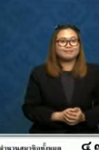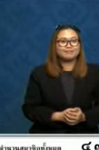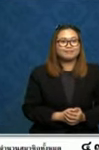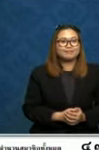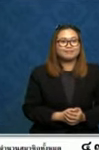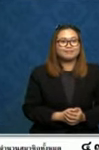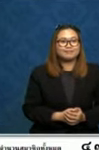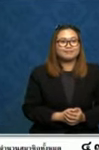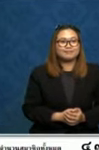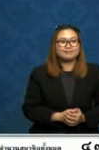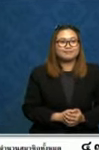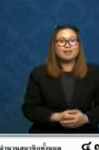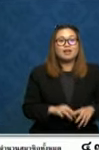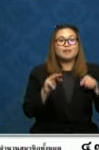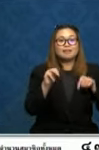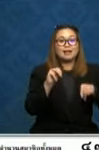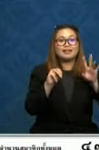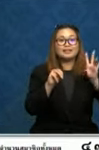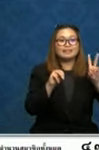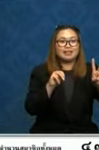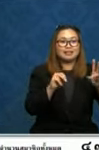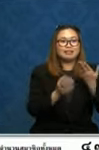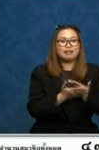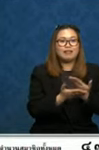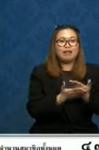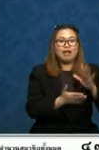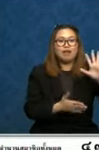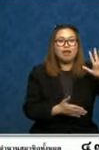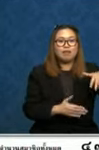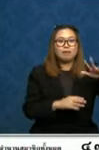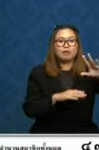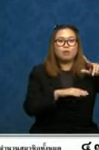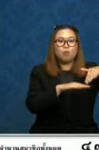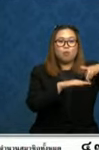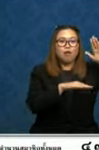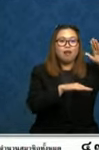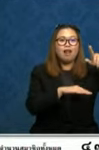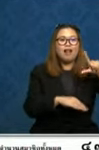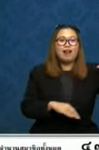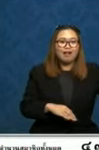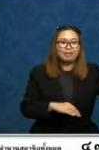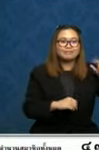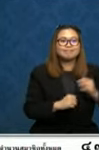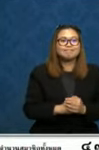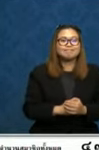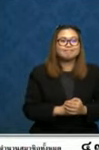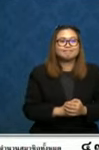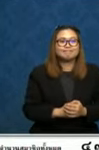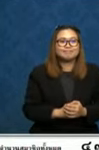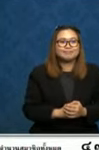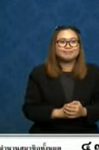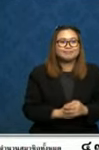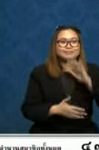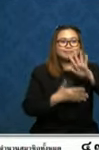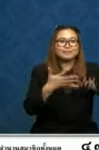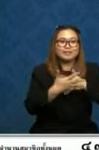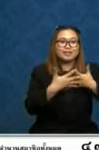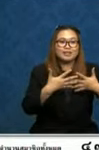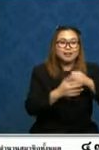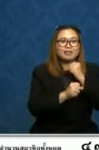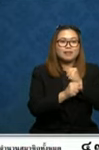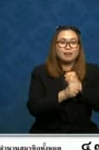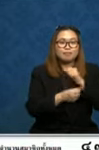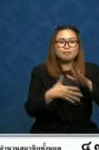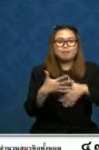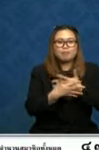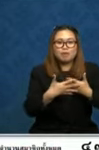ายในมาตรา7เนี่ยดูที่ยอดเงิน 5,000 กว่าล้านจาก 7,000 กว่าล้านครับ มีประมาณมีแผนงานพื้นฐานมีแผนยุทธศา